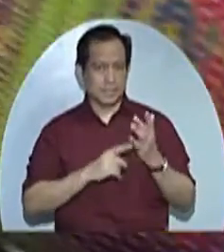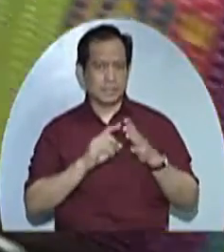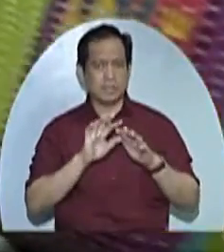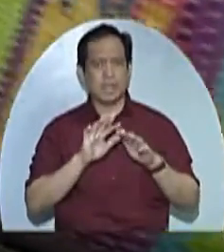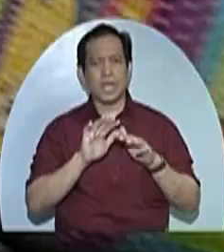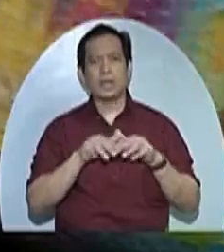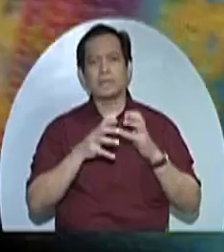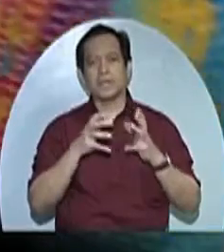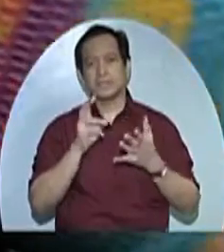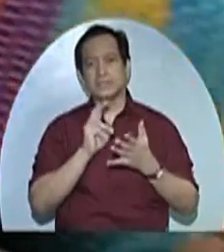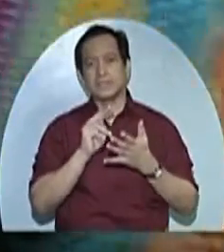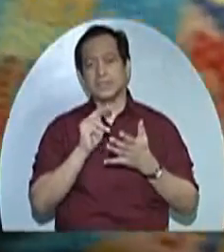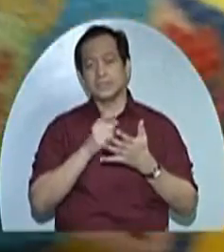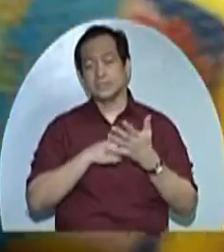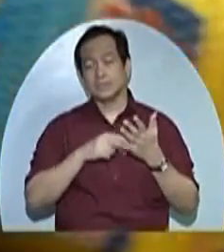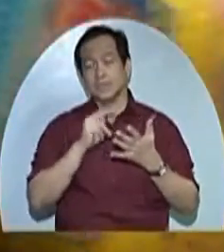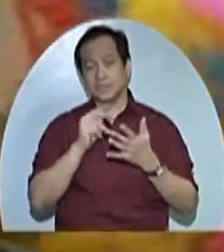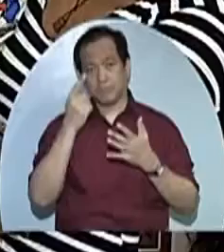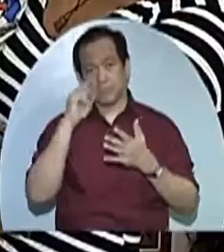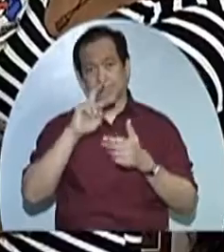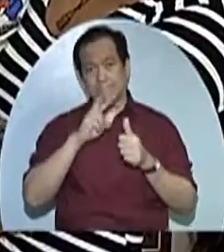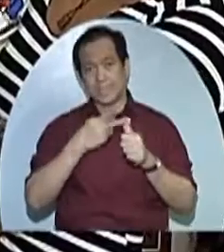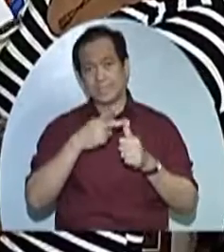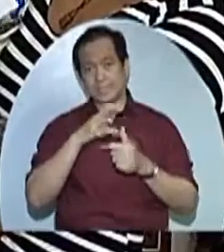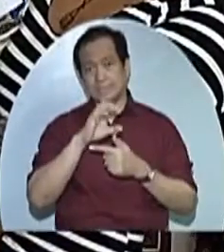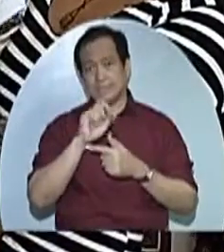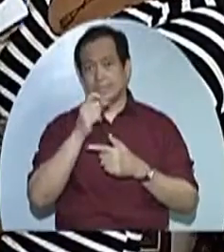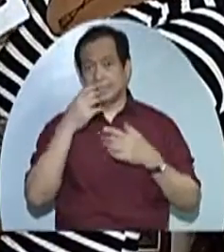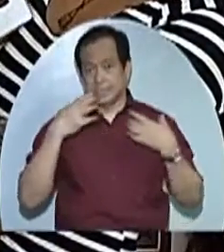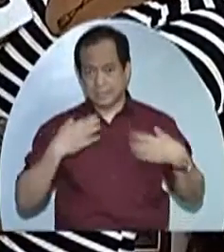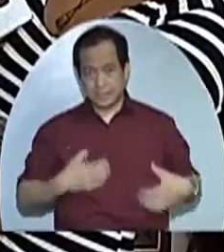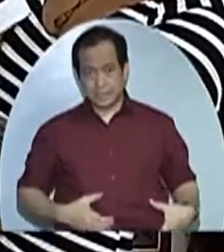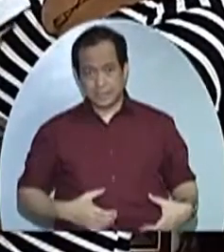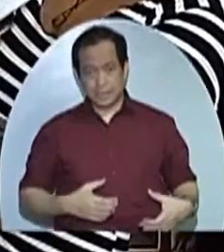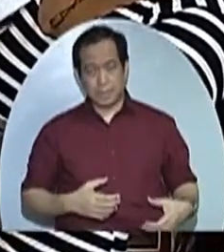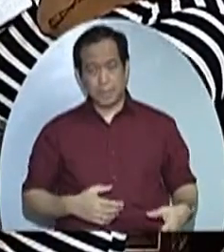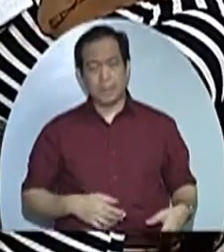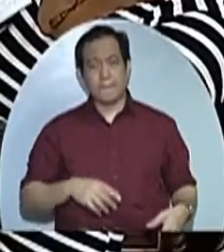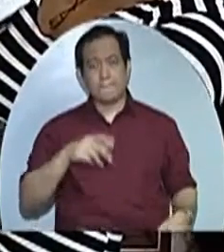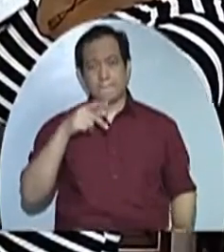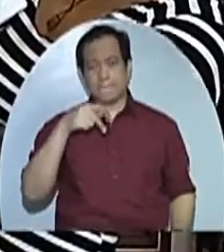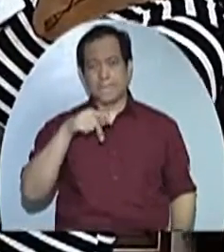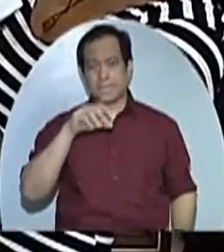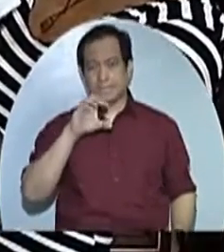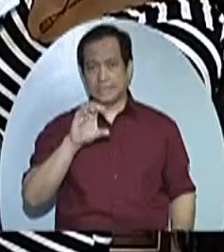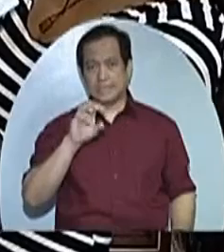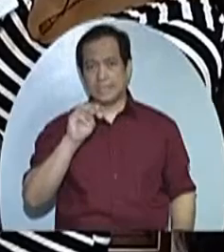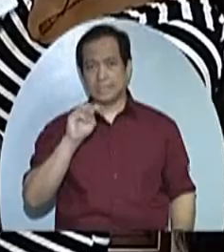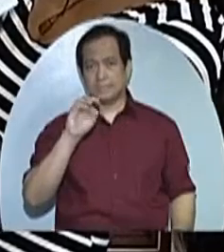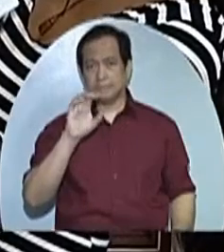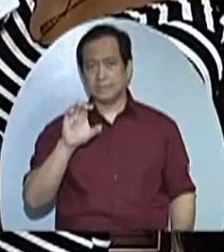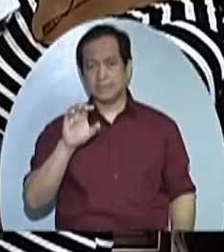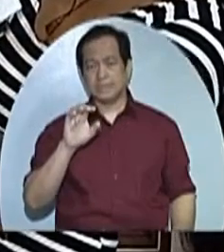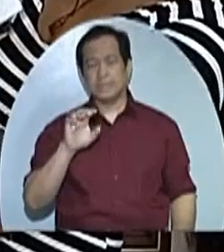ninyo para sa ikalawang CT scan? Eh sa PCMC kasi